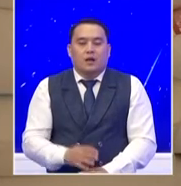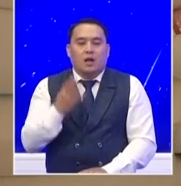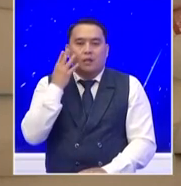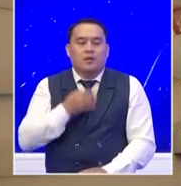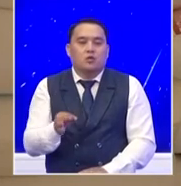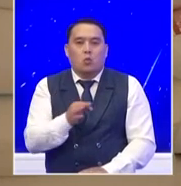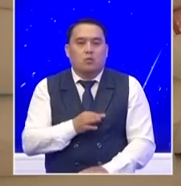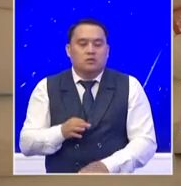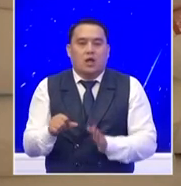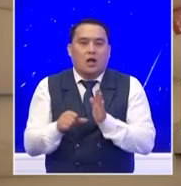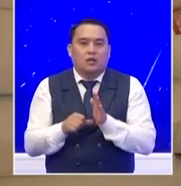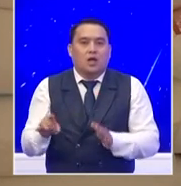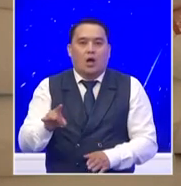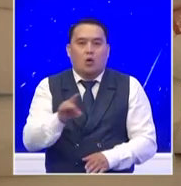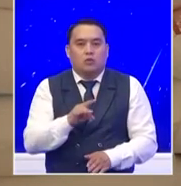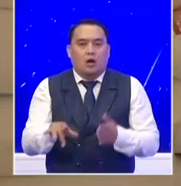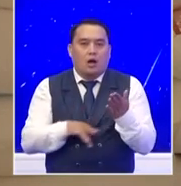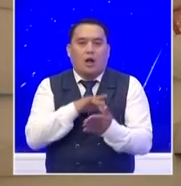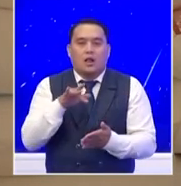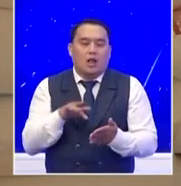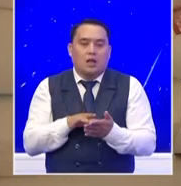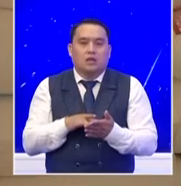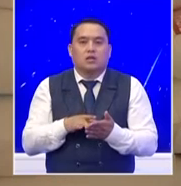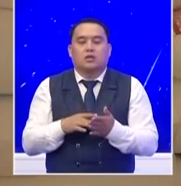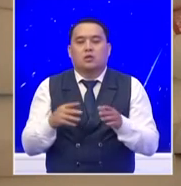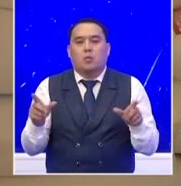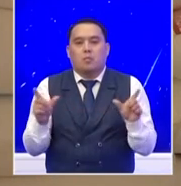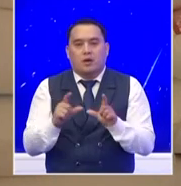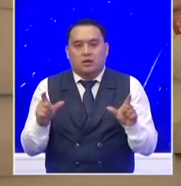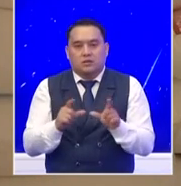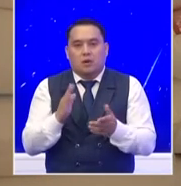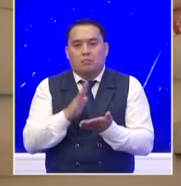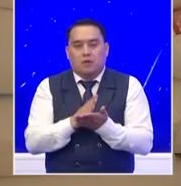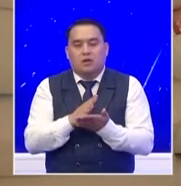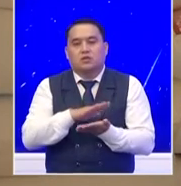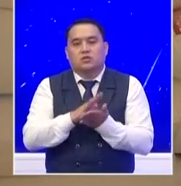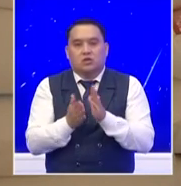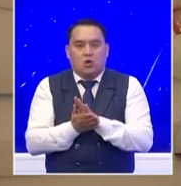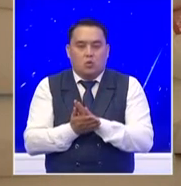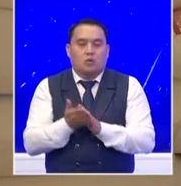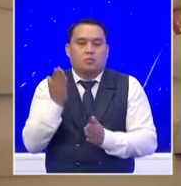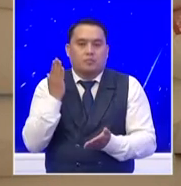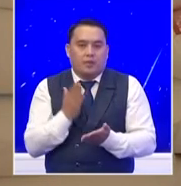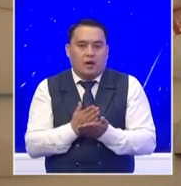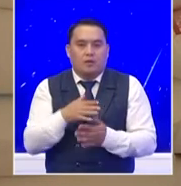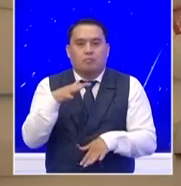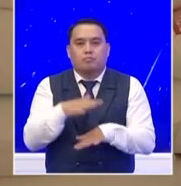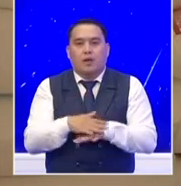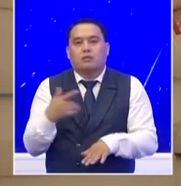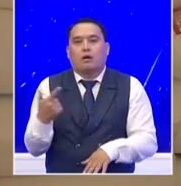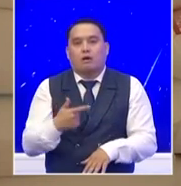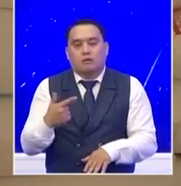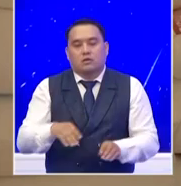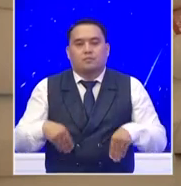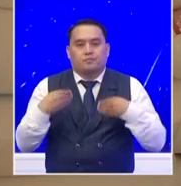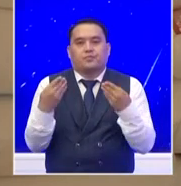болып табылады. Бүгінгі таңда соның 4 дүкен бойынша келісім шарт жасалды. Алдағы уақытта банк кепілдігін ұсынғаннан